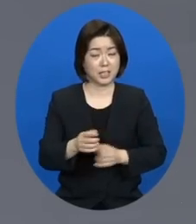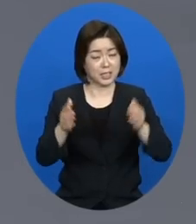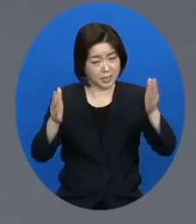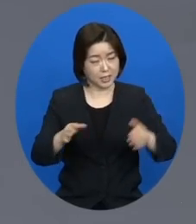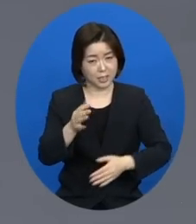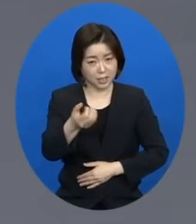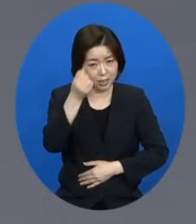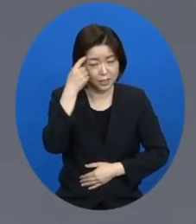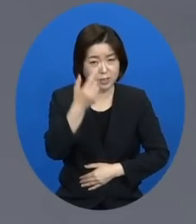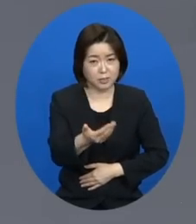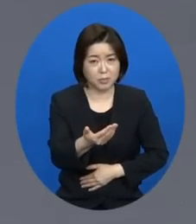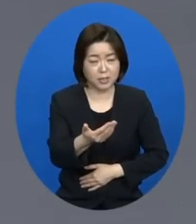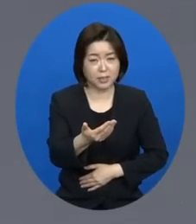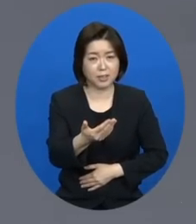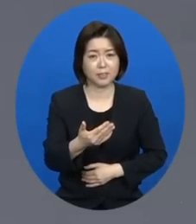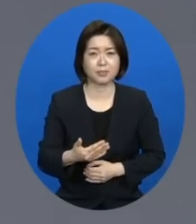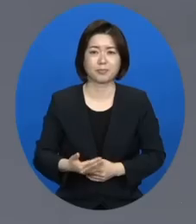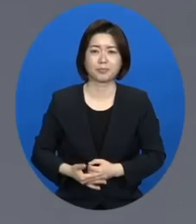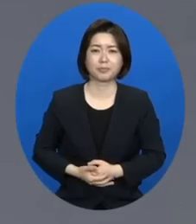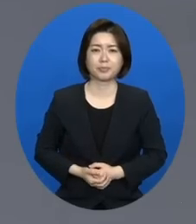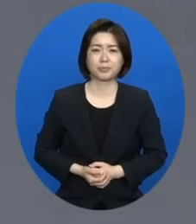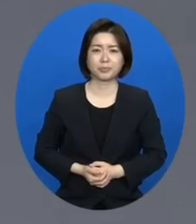있으십니까?